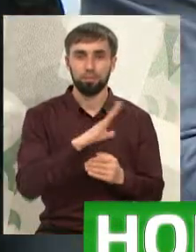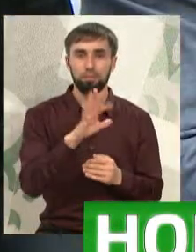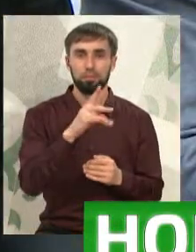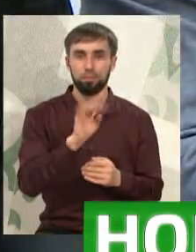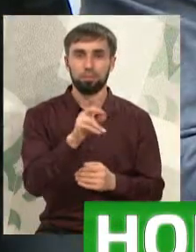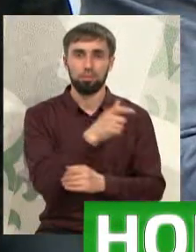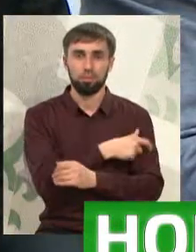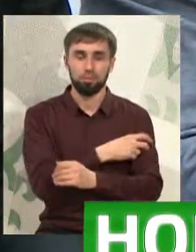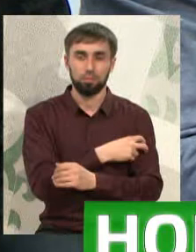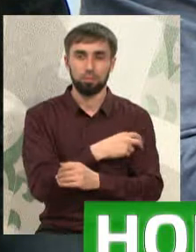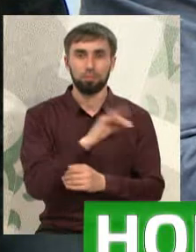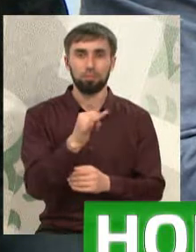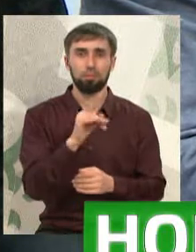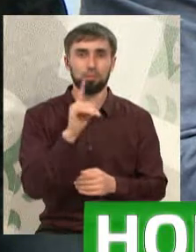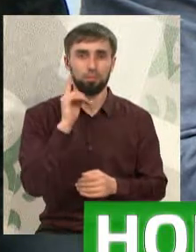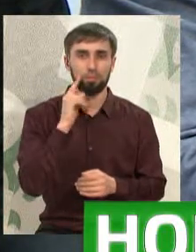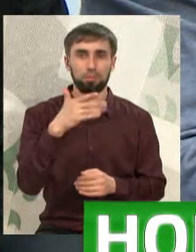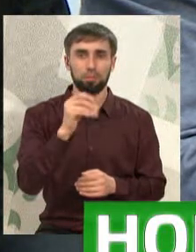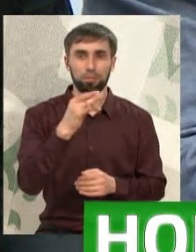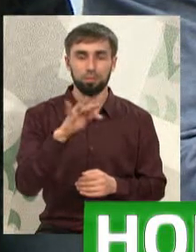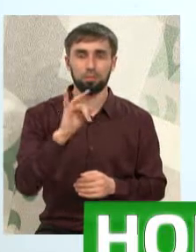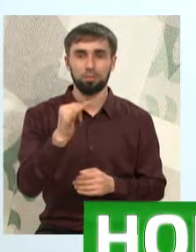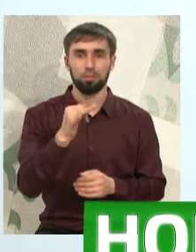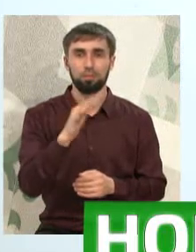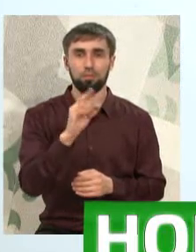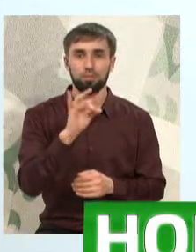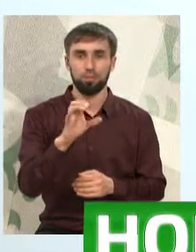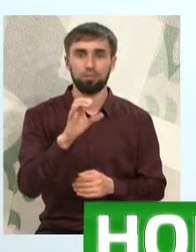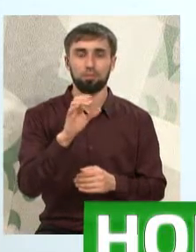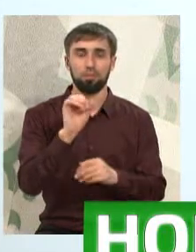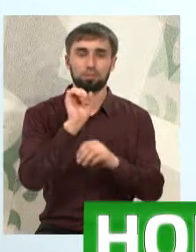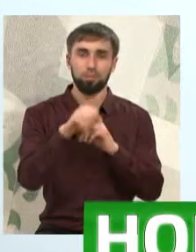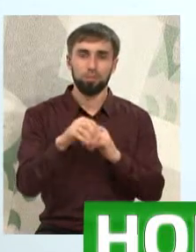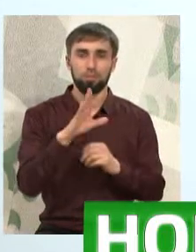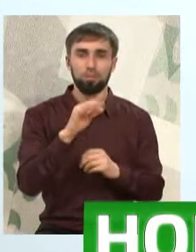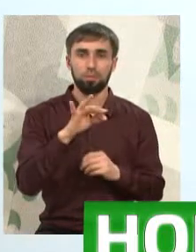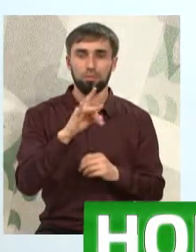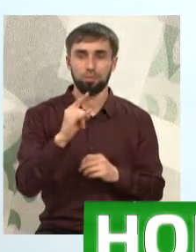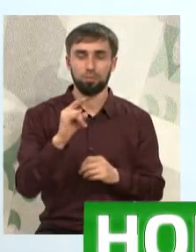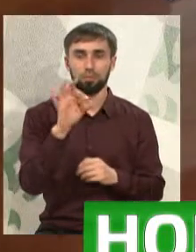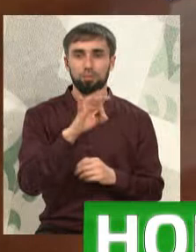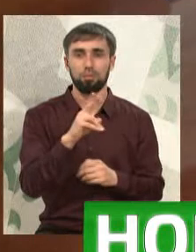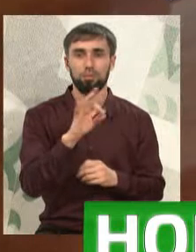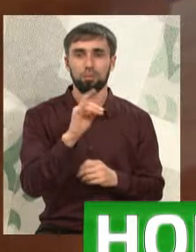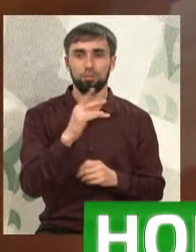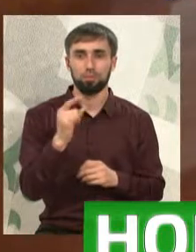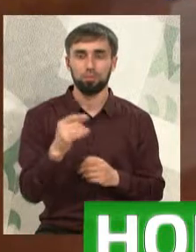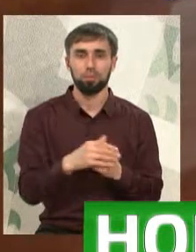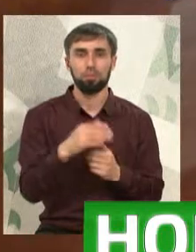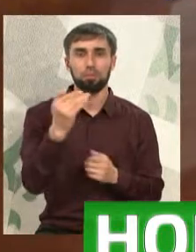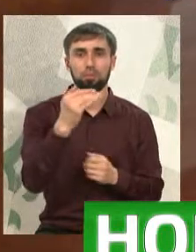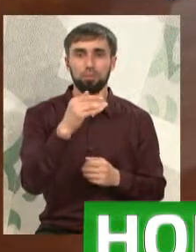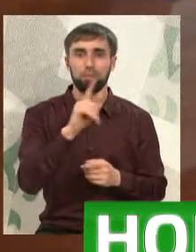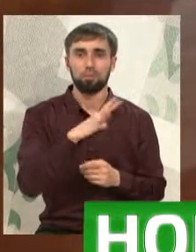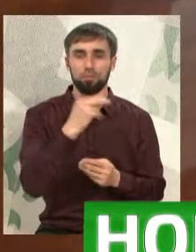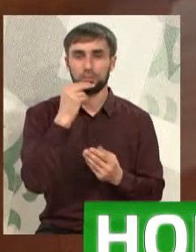волонтеры-медики, активисты молодой гвардии, волонтеры Конституции, волонтеры Победы. Их деятельность в основном заключается в доставке продуктов